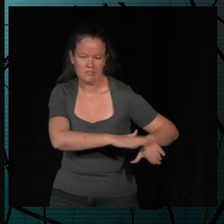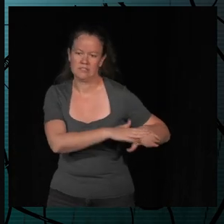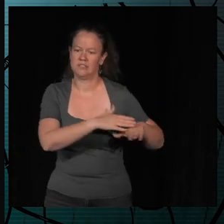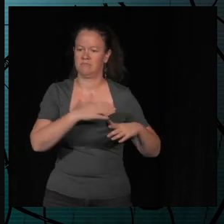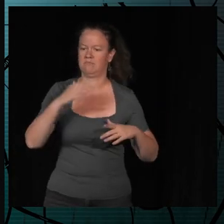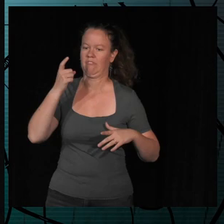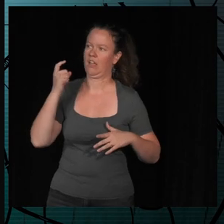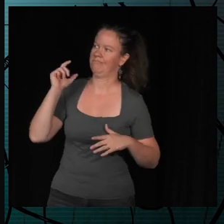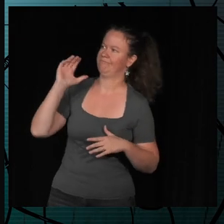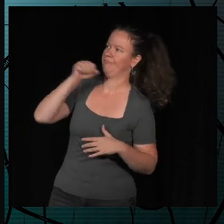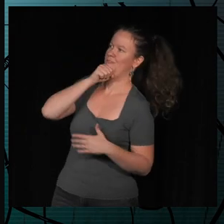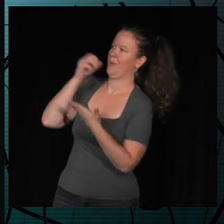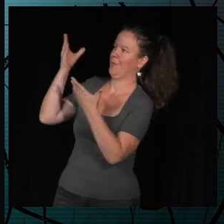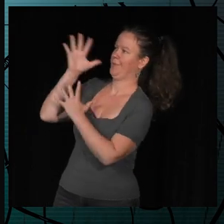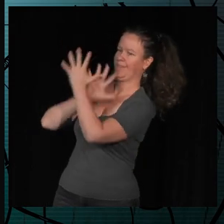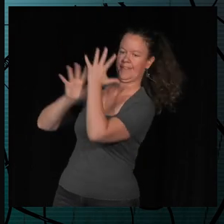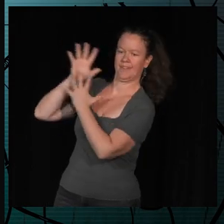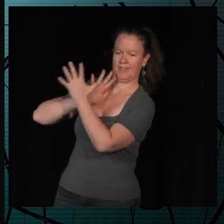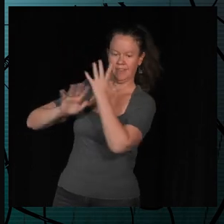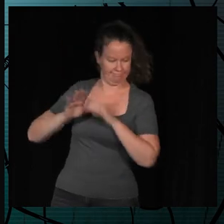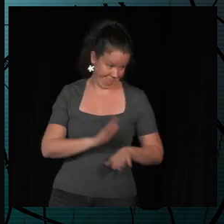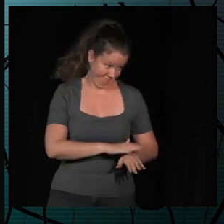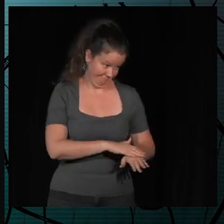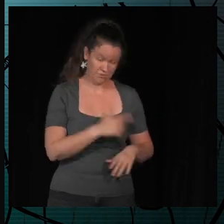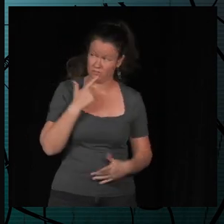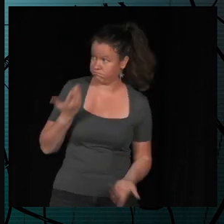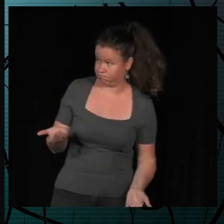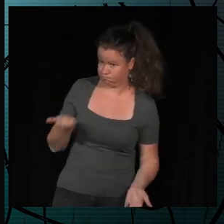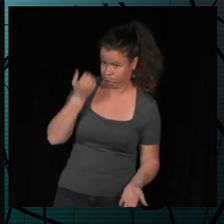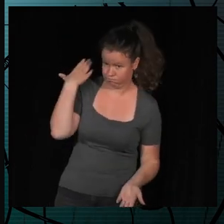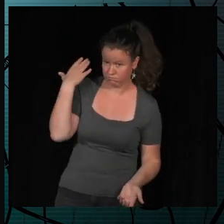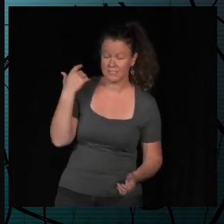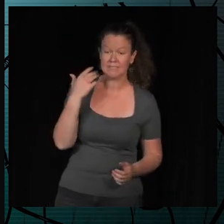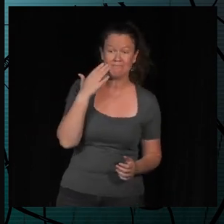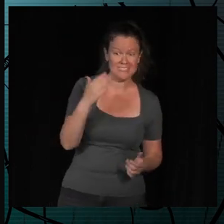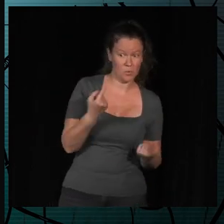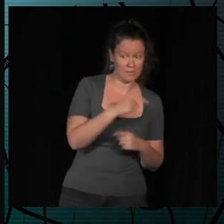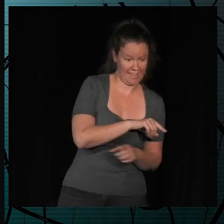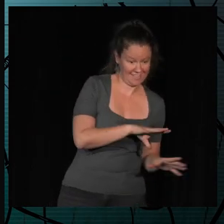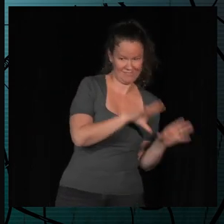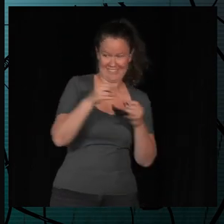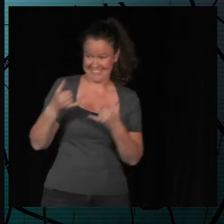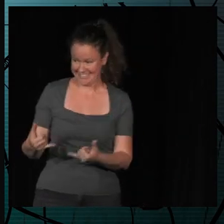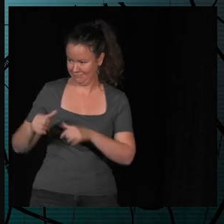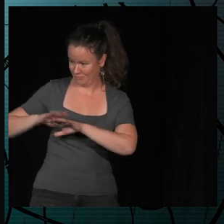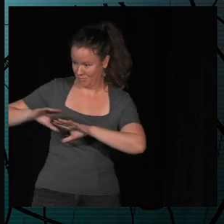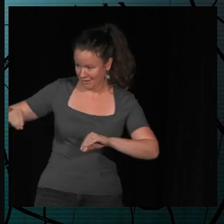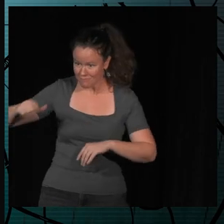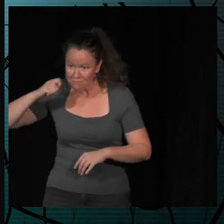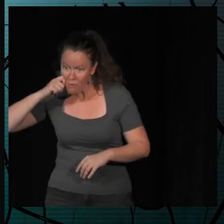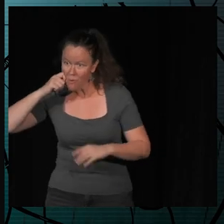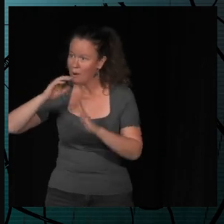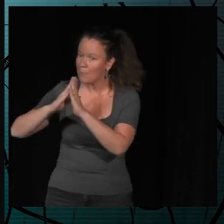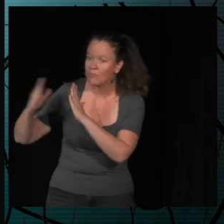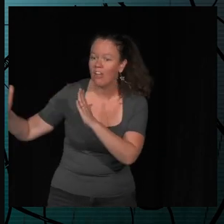des vieux à destination de jeunes donc qui ne marche pas alors que quand on met ses jeux comme ça dans des